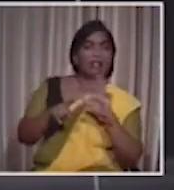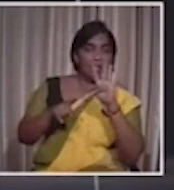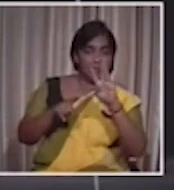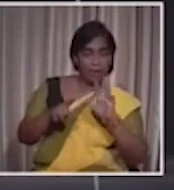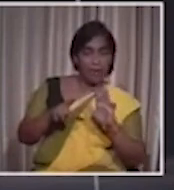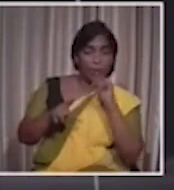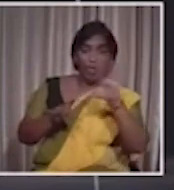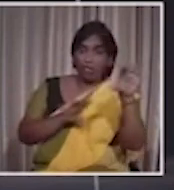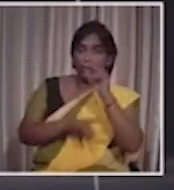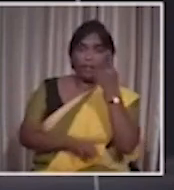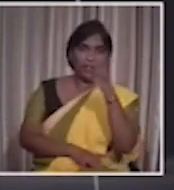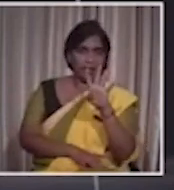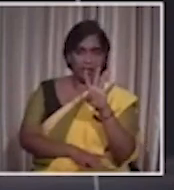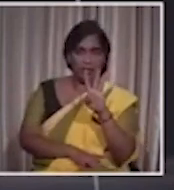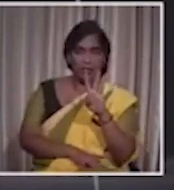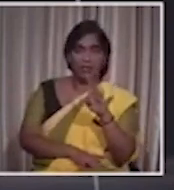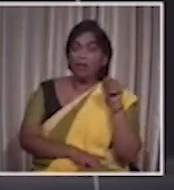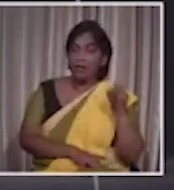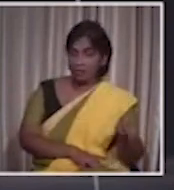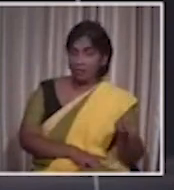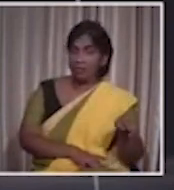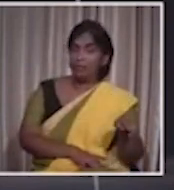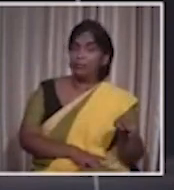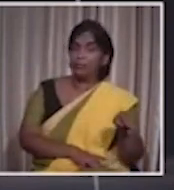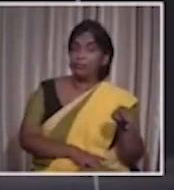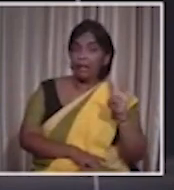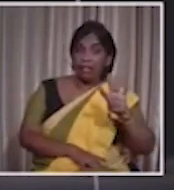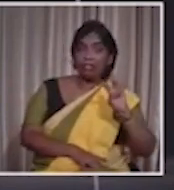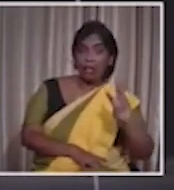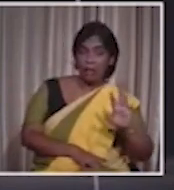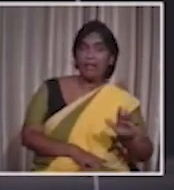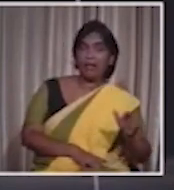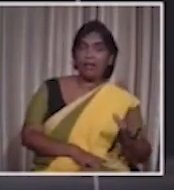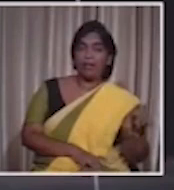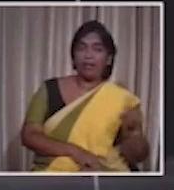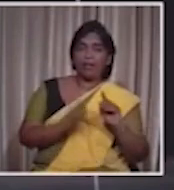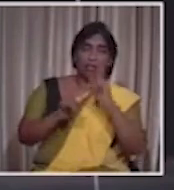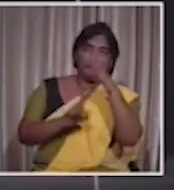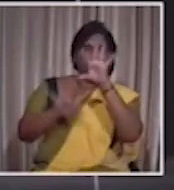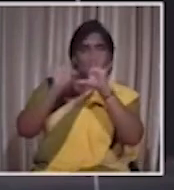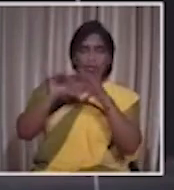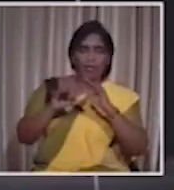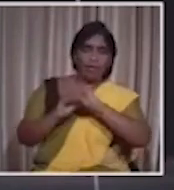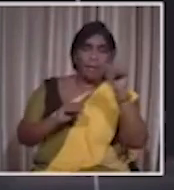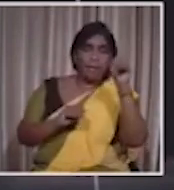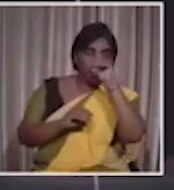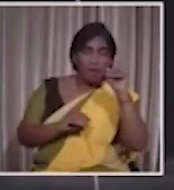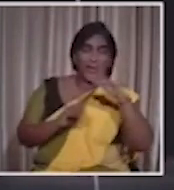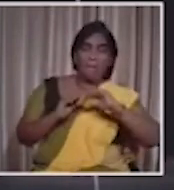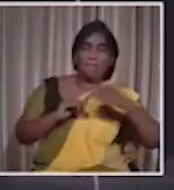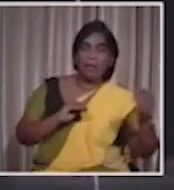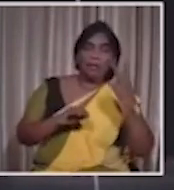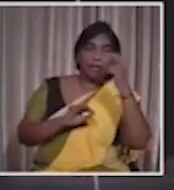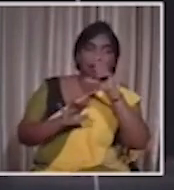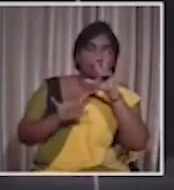ගත්තේ. එතකොට 14 දෙනෙක් ගද්දී මෙයාව ඒ 14 දෙනාට අමතරව මාසිකින් ගත්තා 2008 1 14 දෙනා